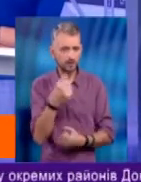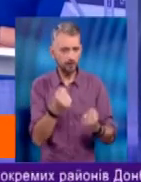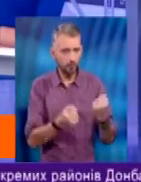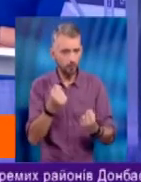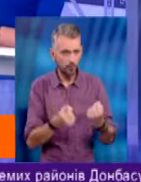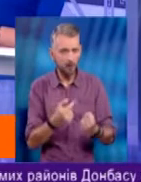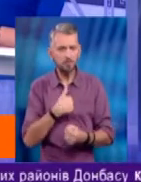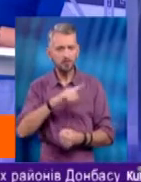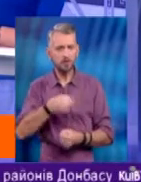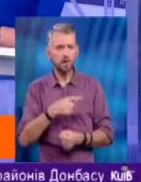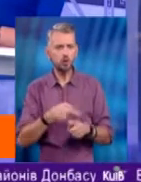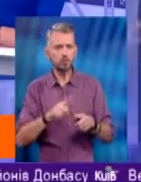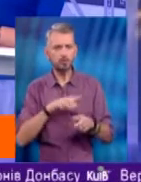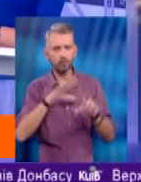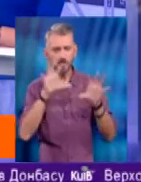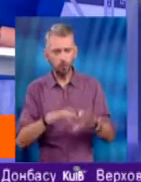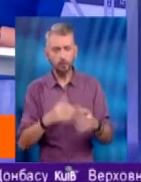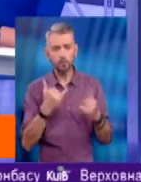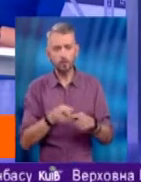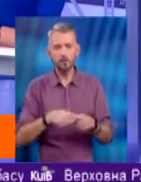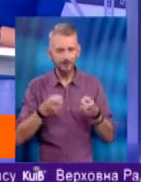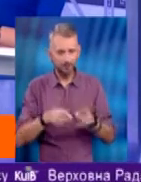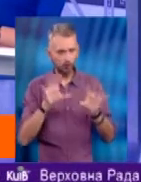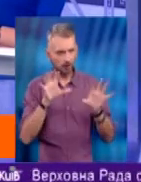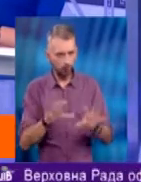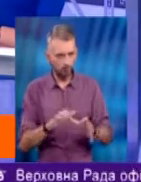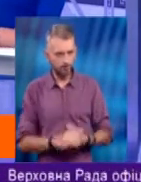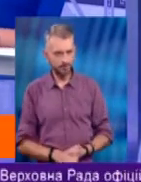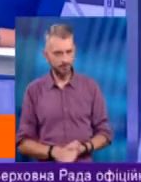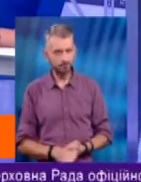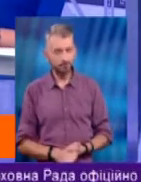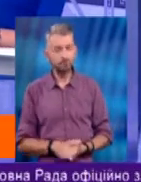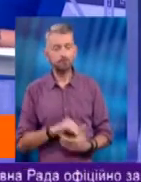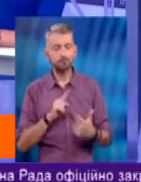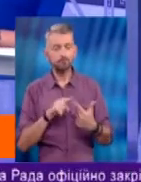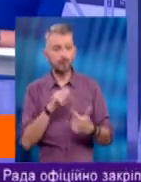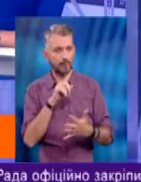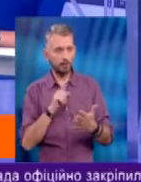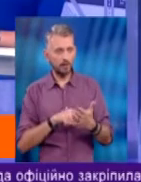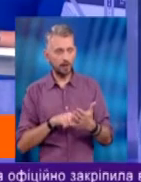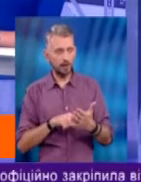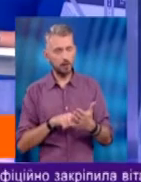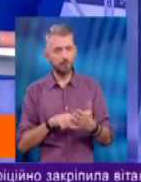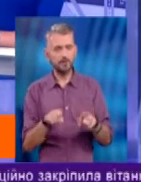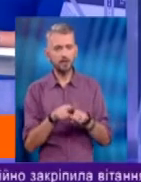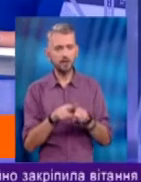автомобіль. Ми вимагали, щоб це був закон, сьогодні це дійсно закон. Наступне питання – це все-таки